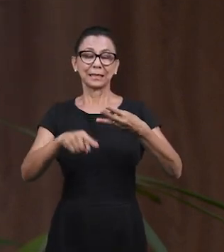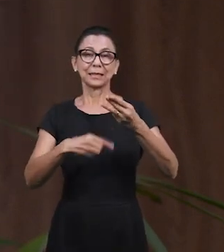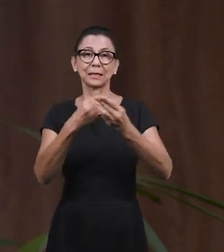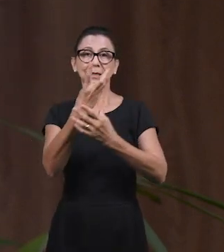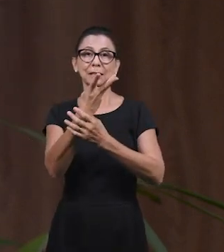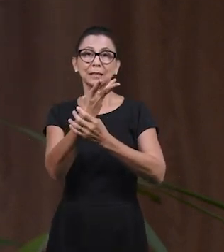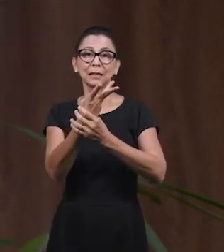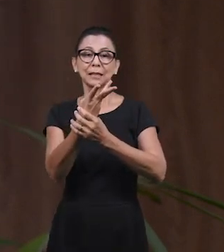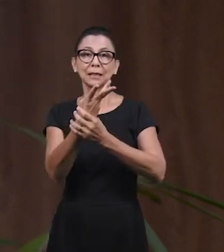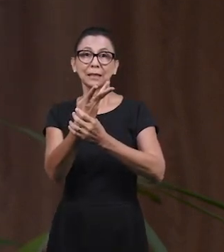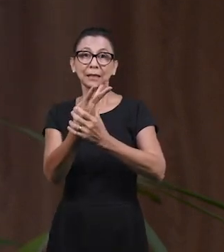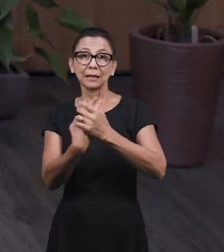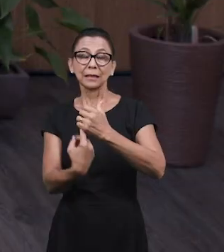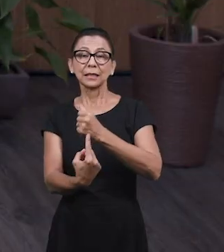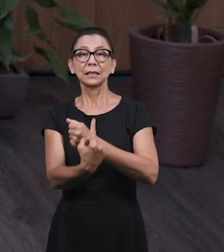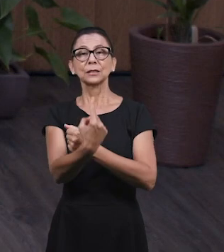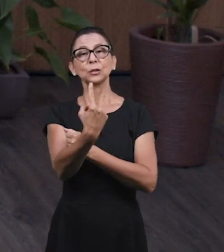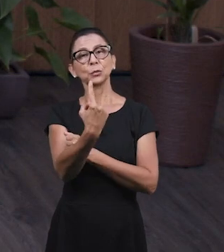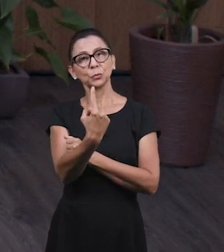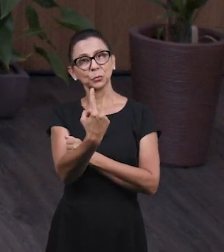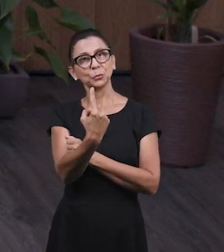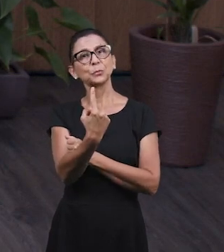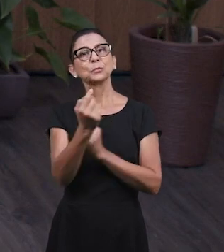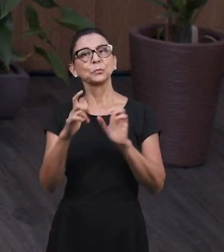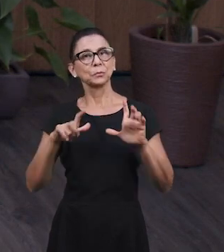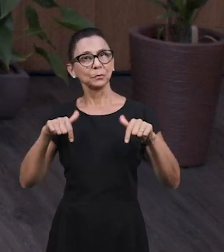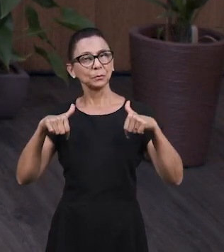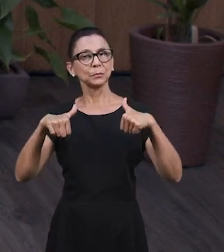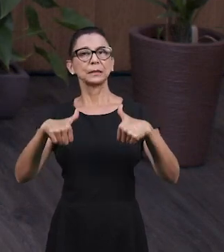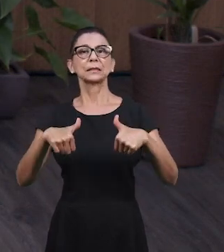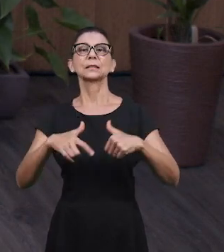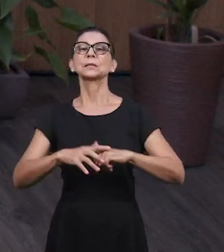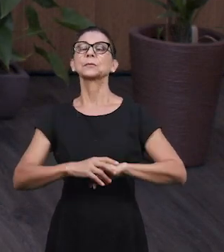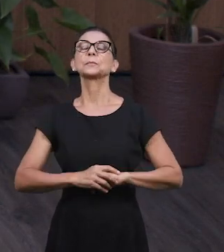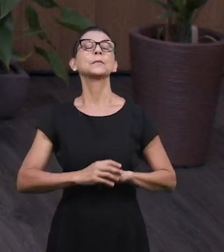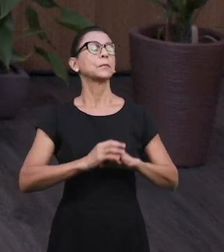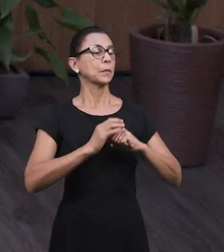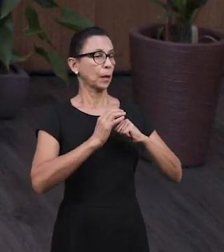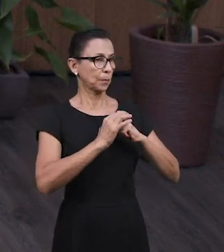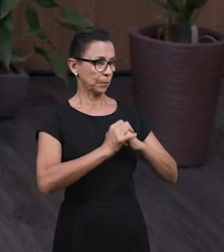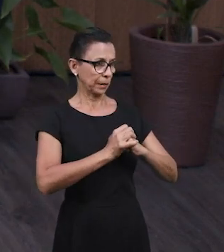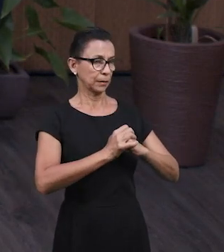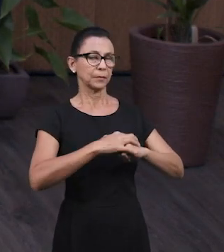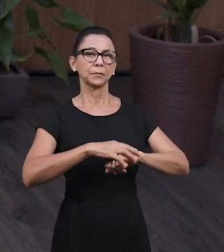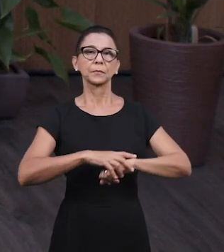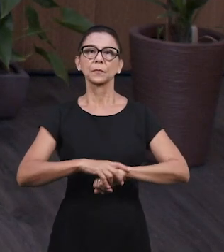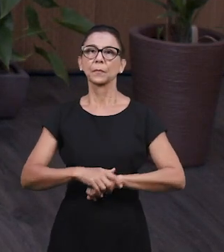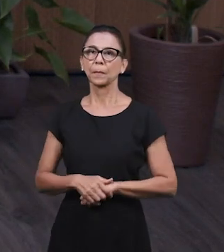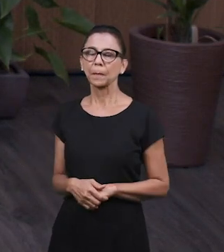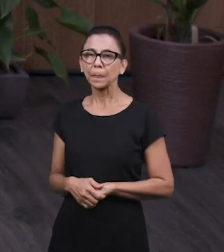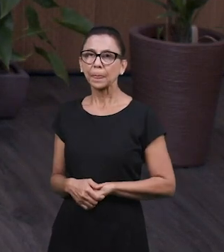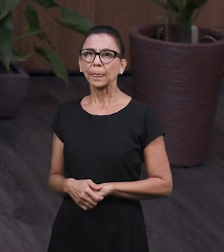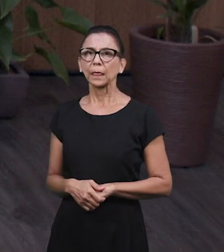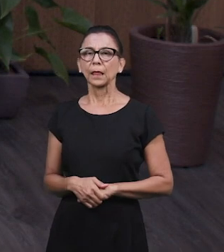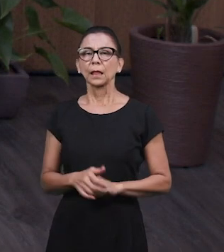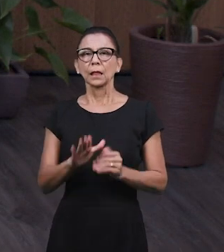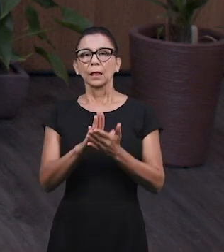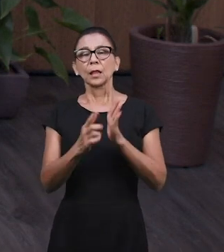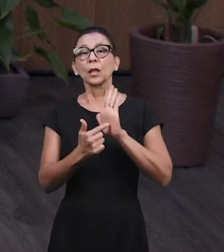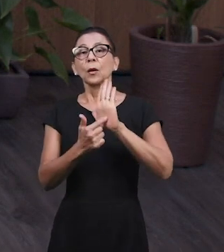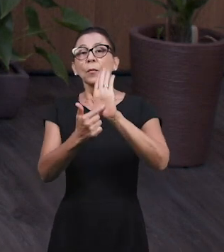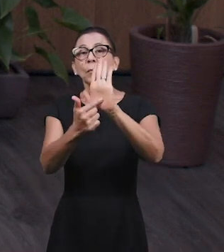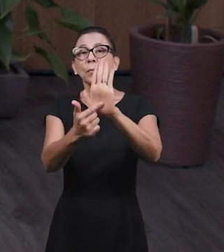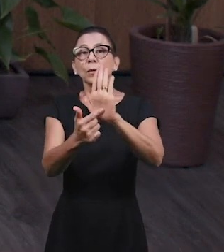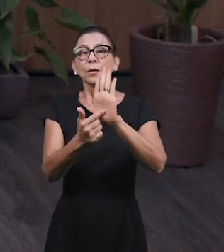de salut sans ces trois figures. C'est l'opération de la Trinité. Amen. La Bible nous dit